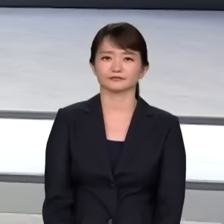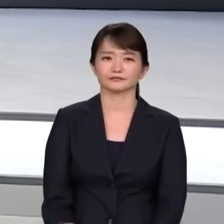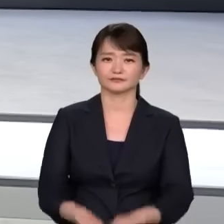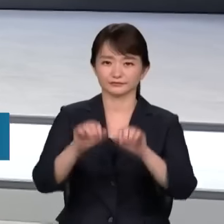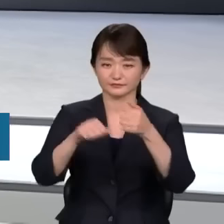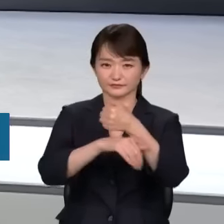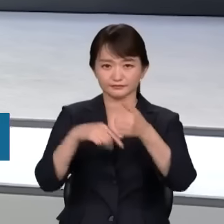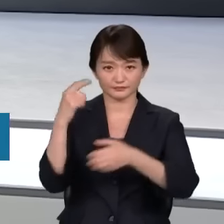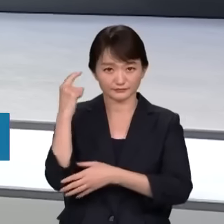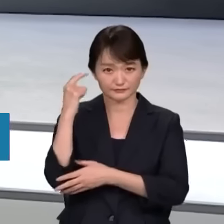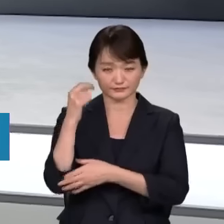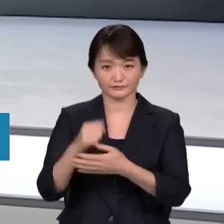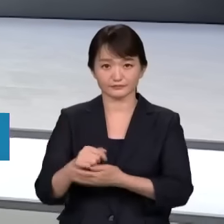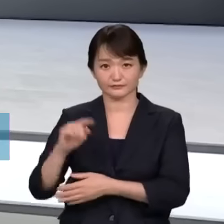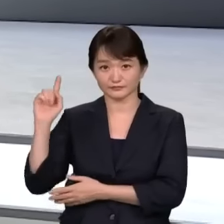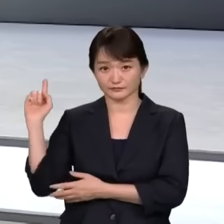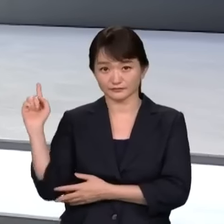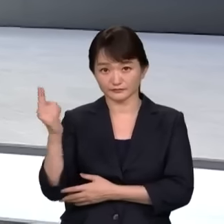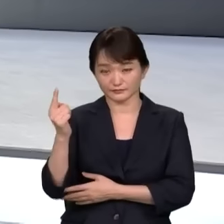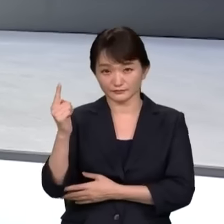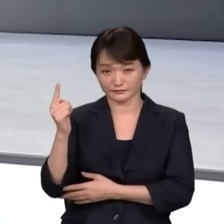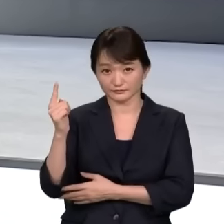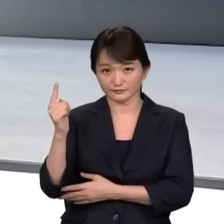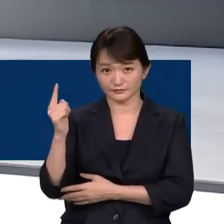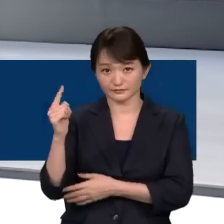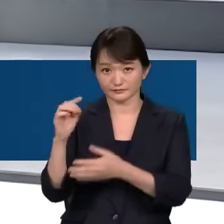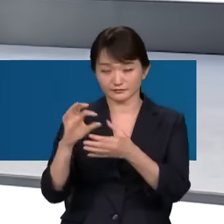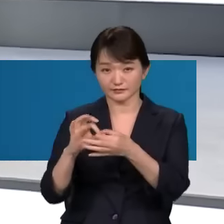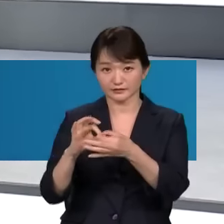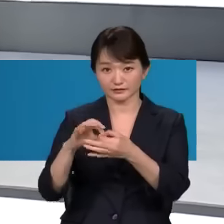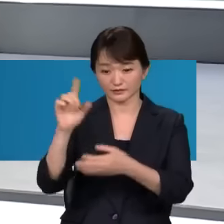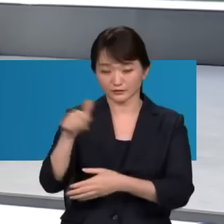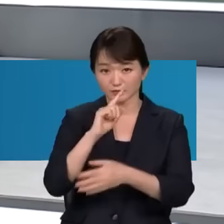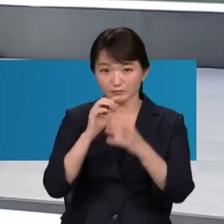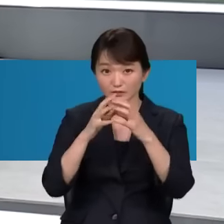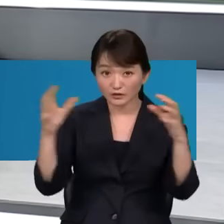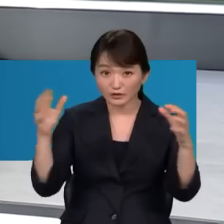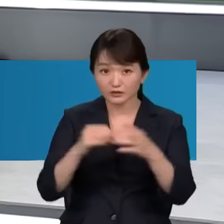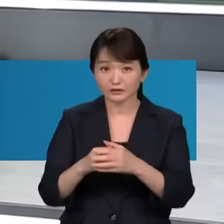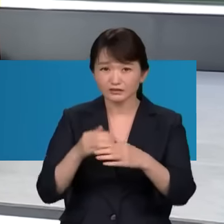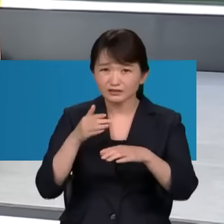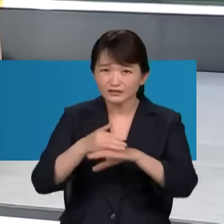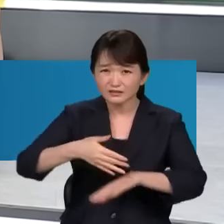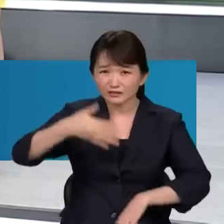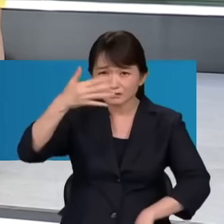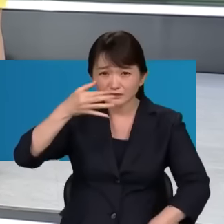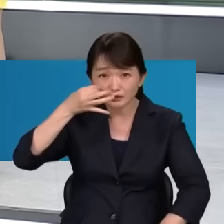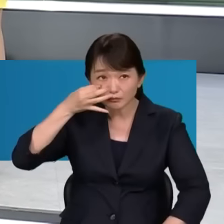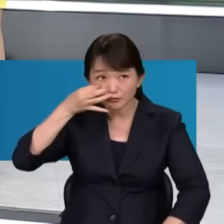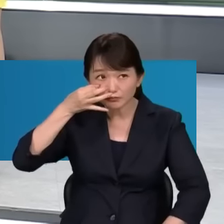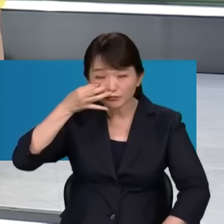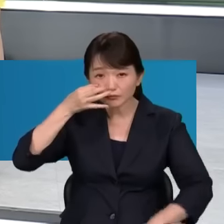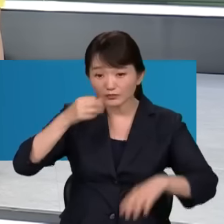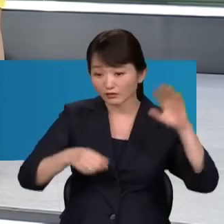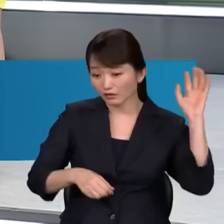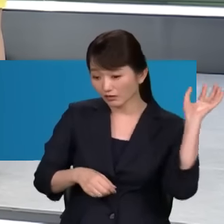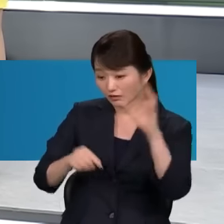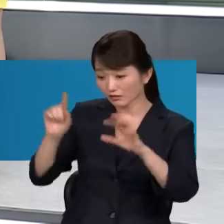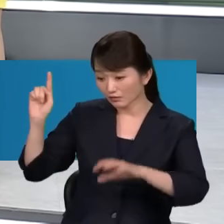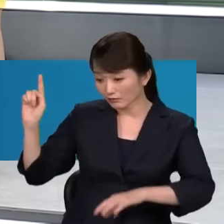스포츠뉴스입니다. 이 스윙 장면이 하루 종일 논란을 만들어냈습니다. 느린 그림으로 보면 방망이가 돌았는데